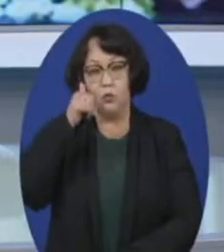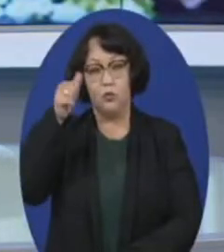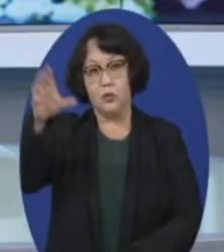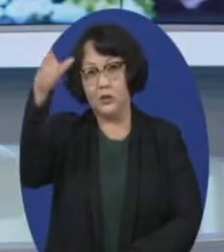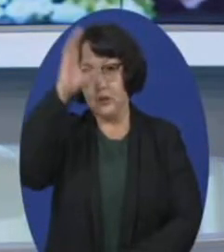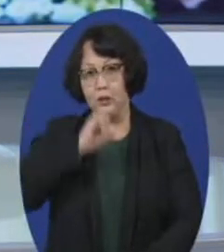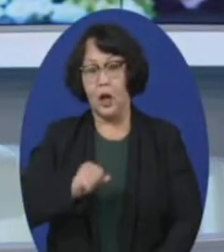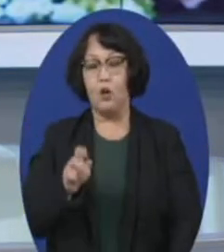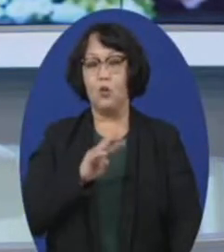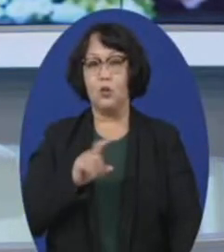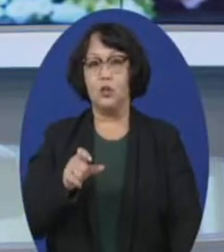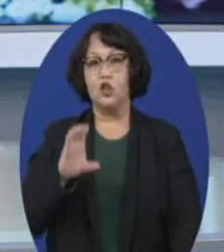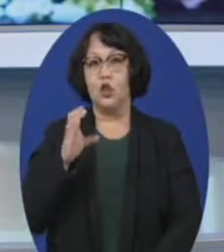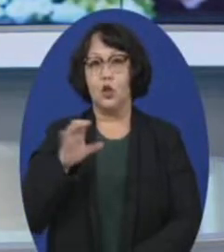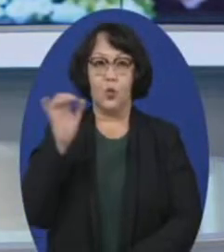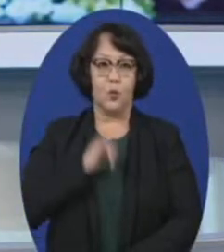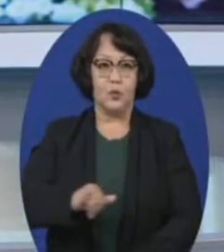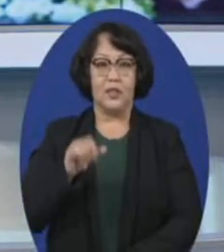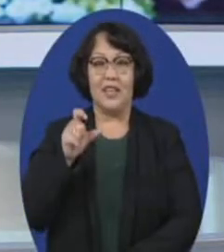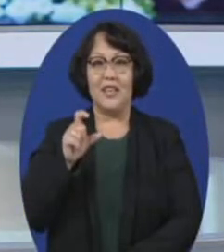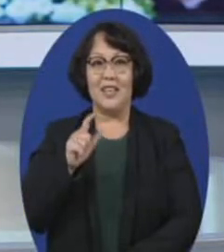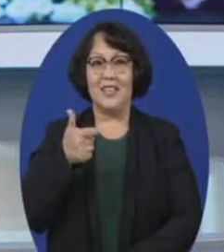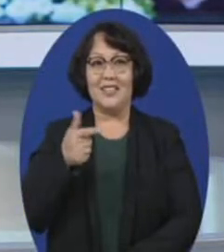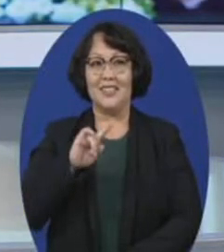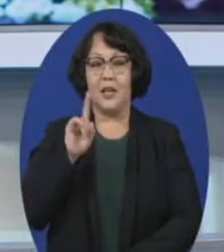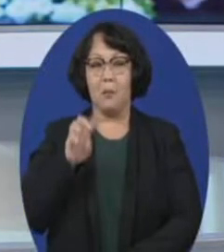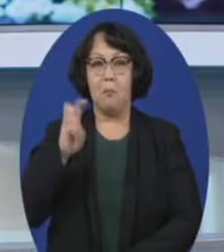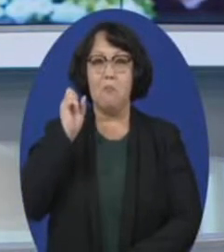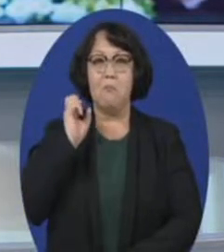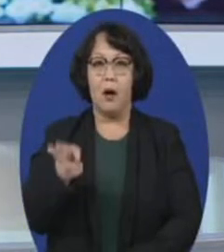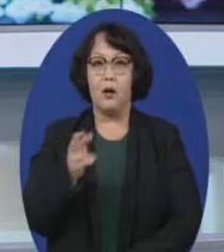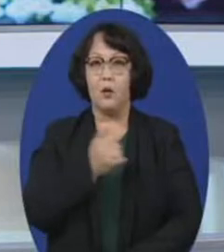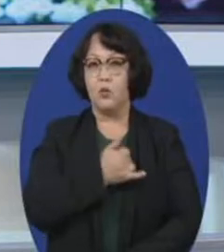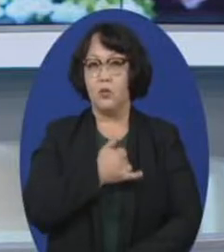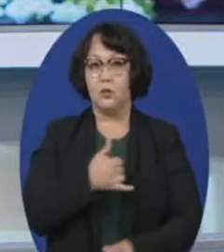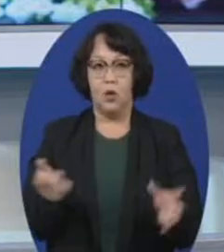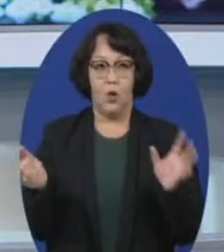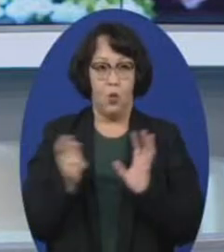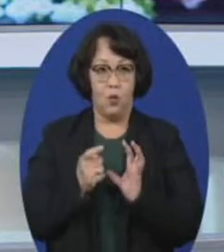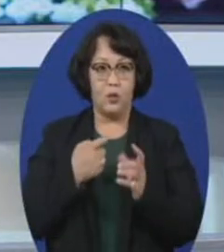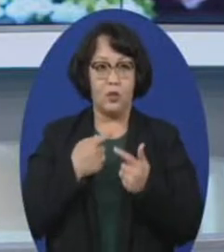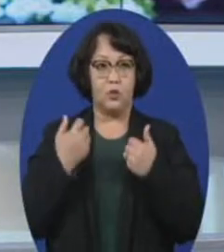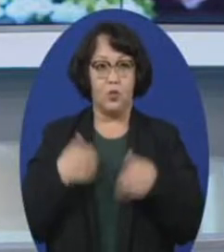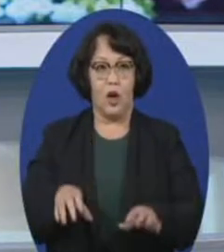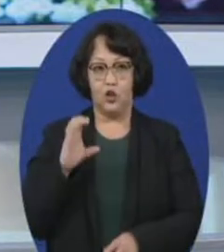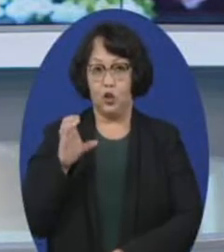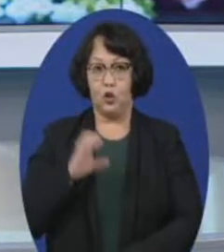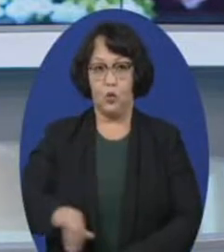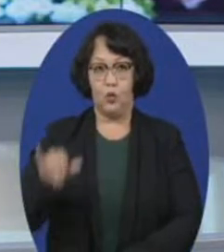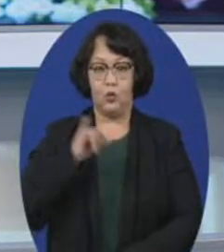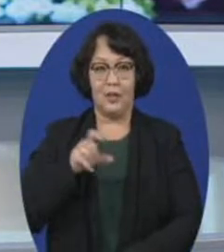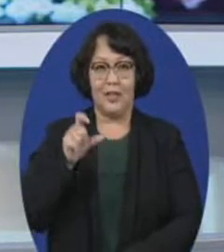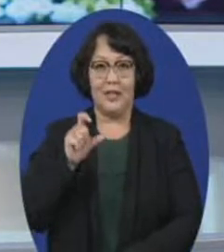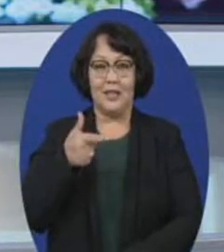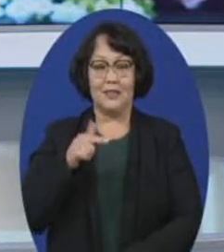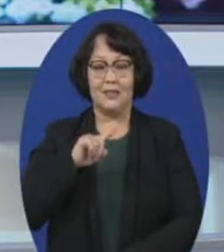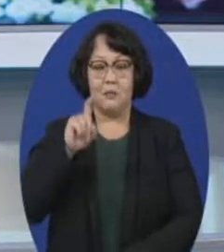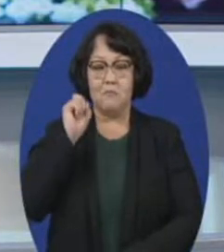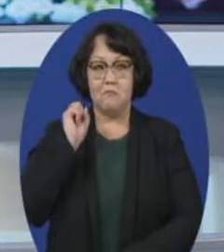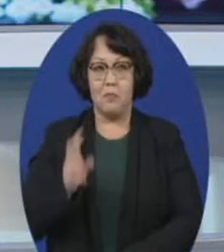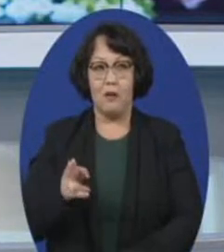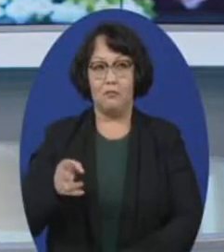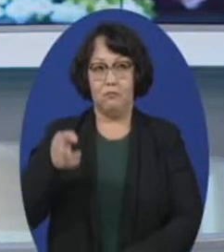Монгол Улсын ерөнхий сайд оюун эрдэнэ бүгд найрамдах солонгос улсын Эксим банкны удирдлагуудтай уулзалт хийлээ. Уулзалтын үеэр бүгд найрамдах солонгос улсын Эксим